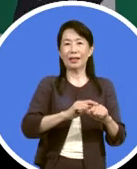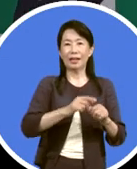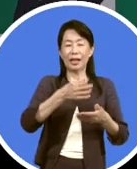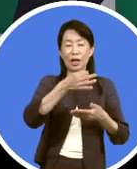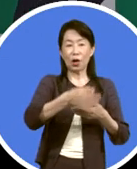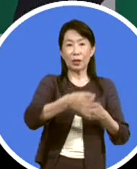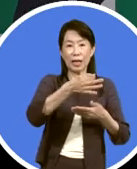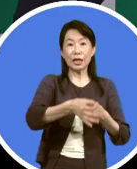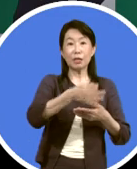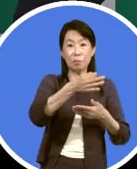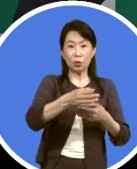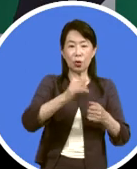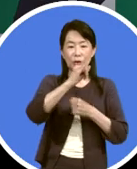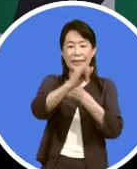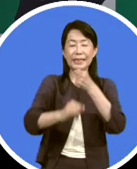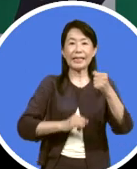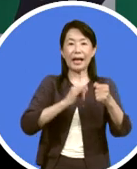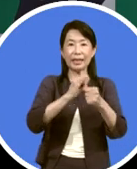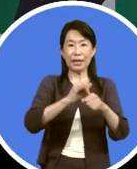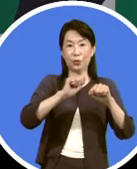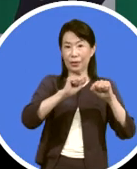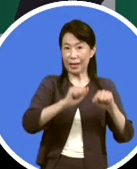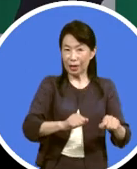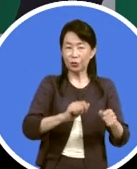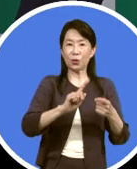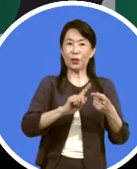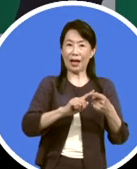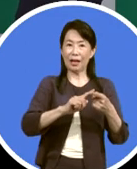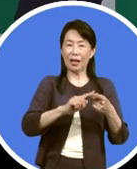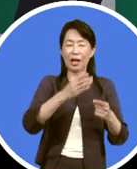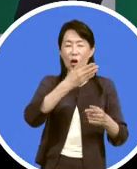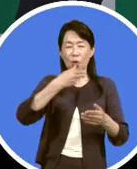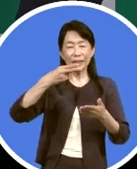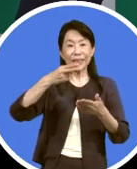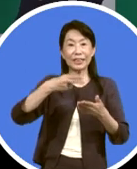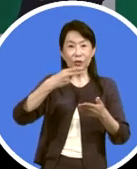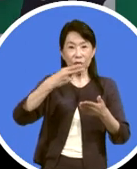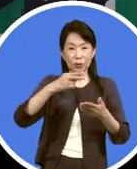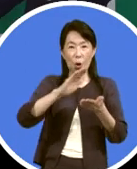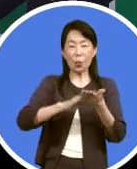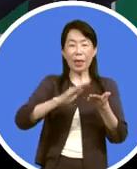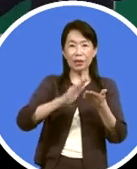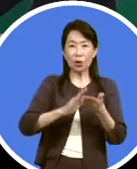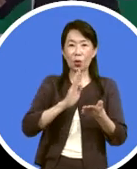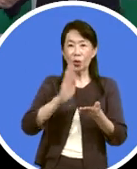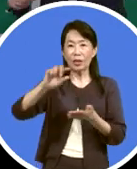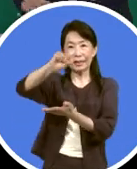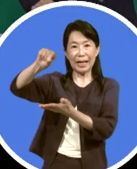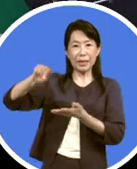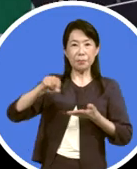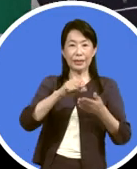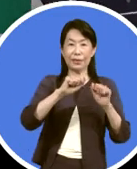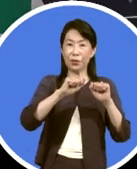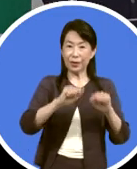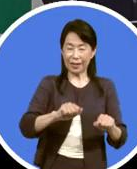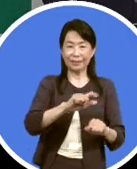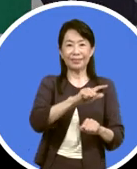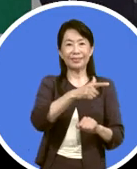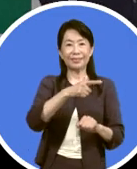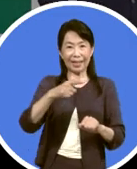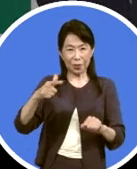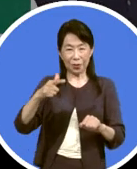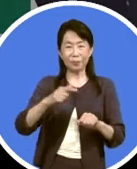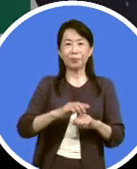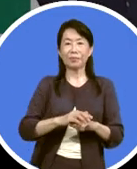ショッピングサイトインスタグラムと連動させるとかまたあのテイクアウトとかデリバリーの屋外イベントをするとかこういった